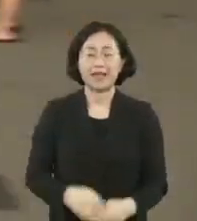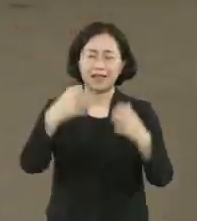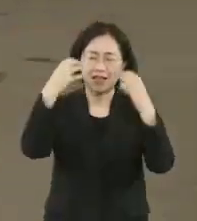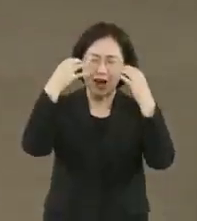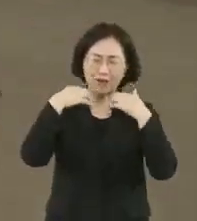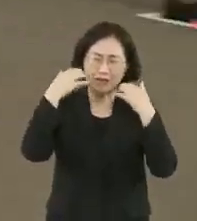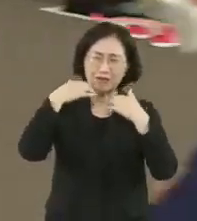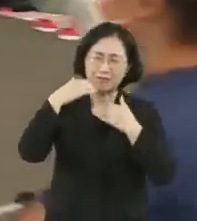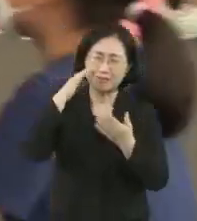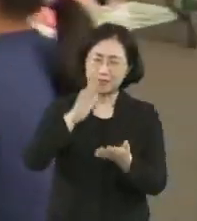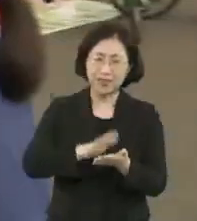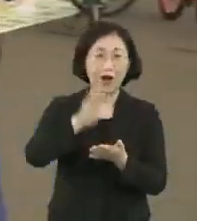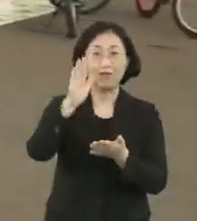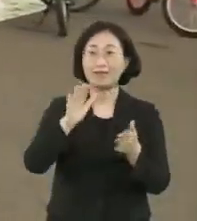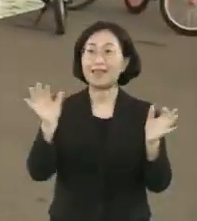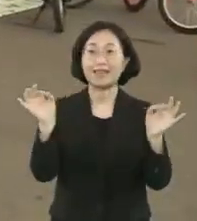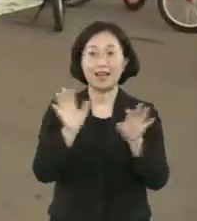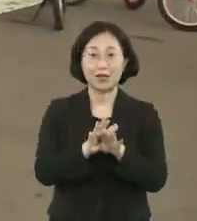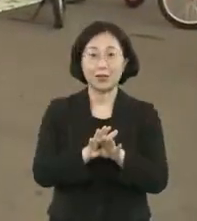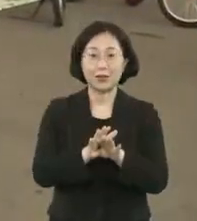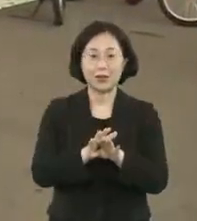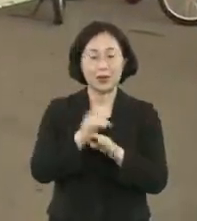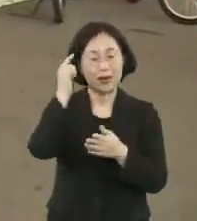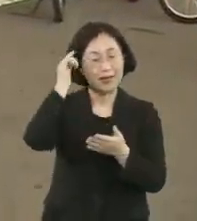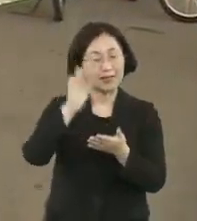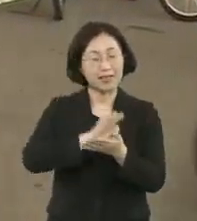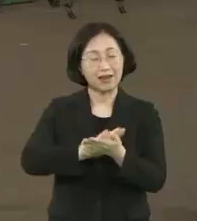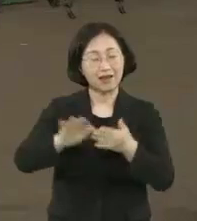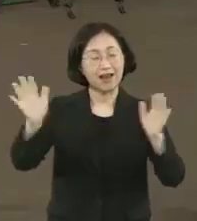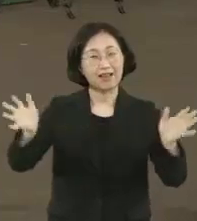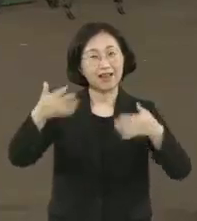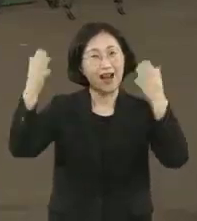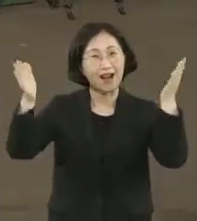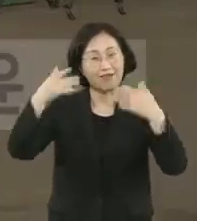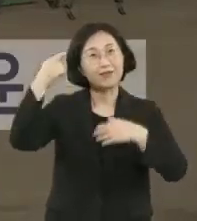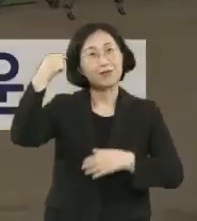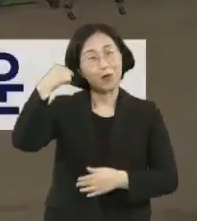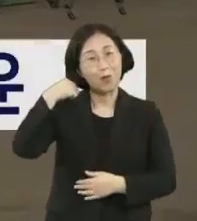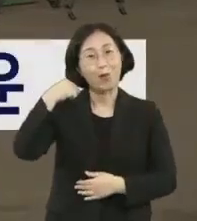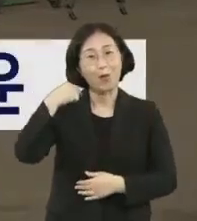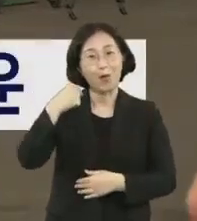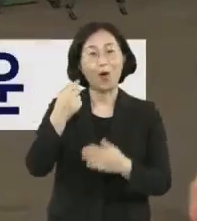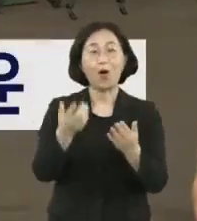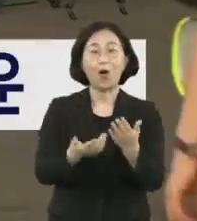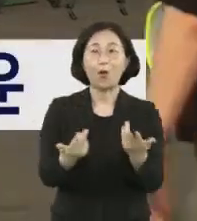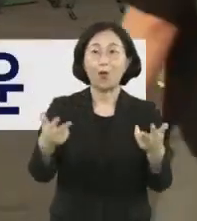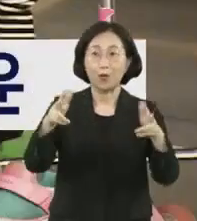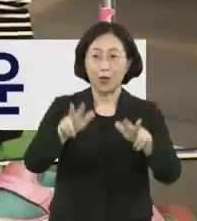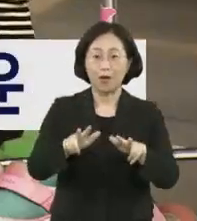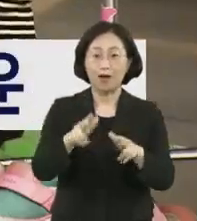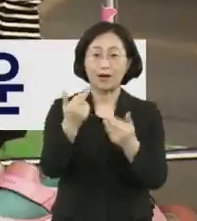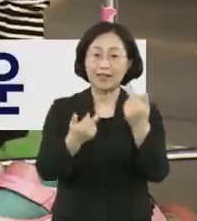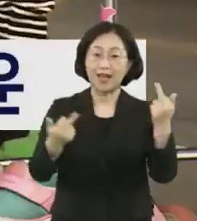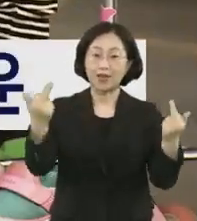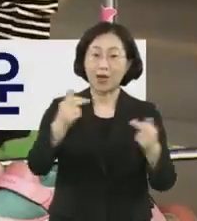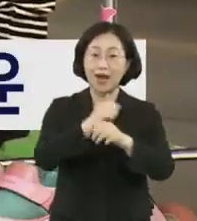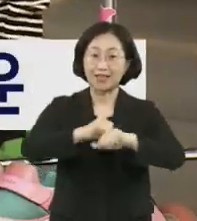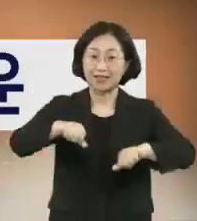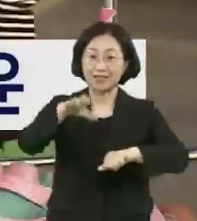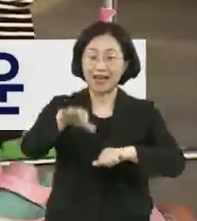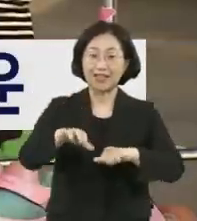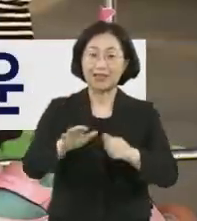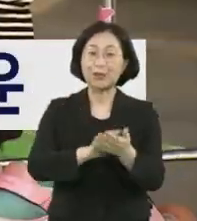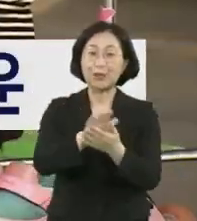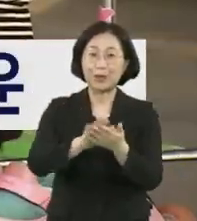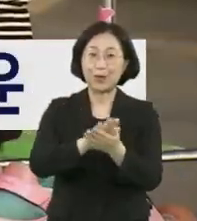한여름 뜨거운 열기가 사라지고 선선한 가을 기운이 느껴지면서 도심 공원과 인근의 산과들엔